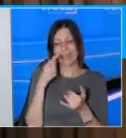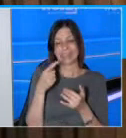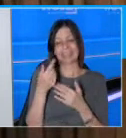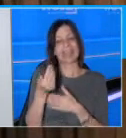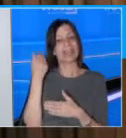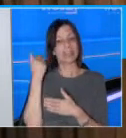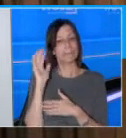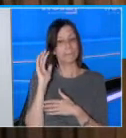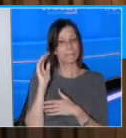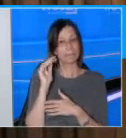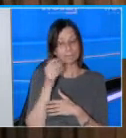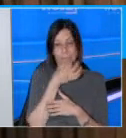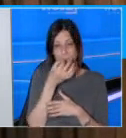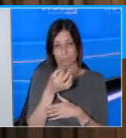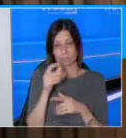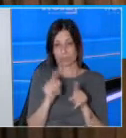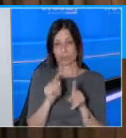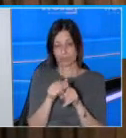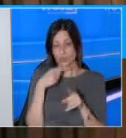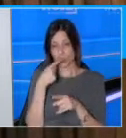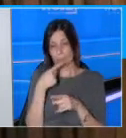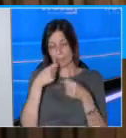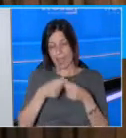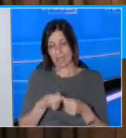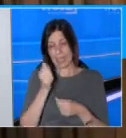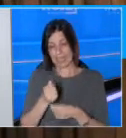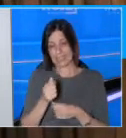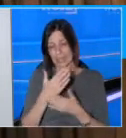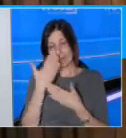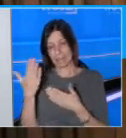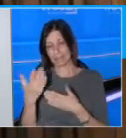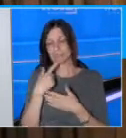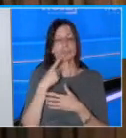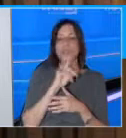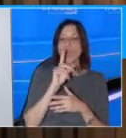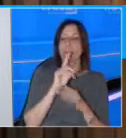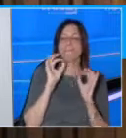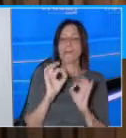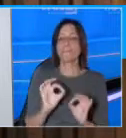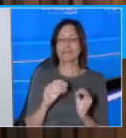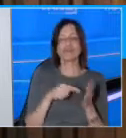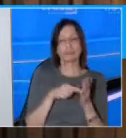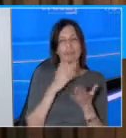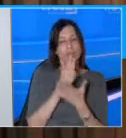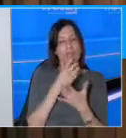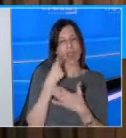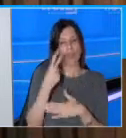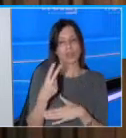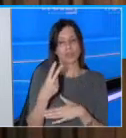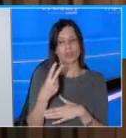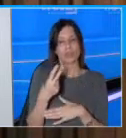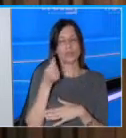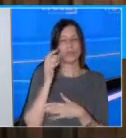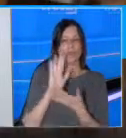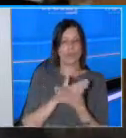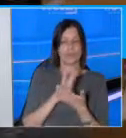בתקדים? כמו שמכנים אותו חברי הכנסת מעלי ימין? לא ממש, בגלל שבעצם אנחנו כבר ראינו